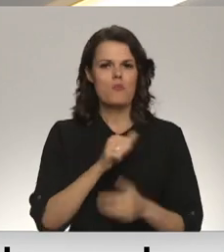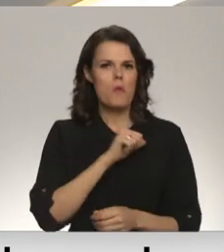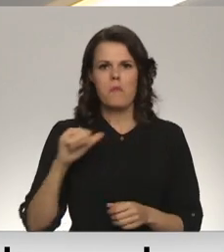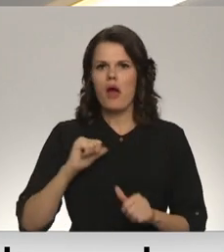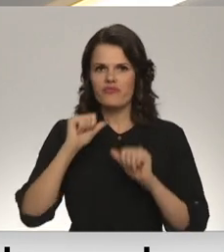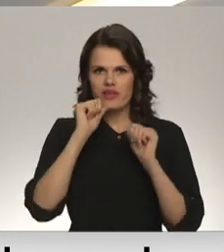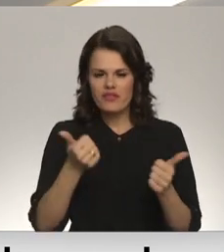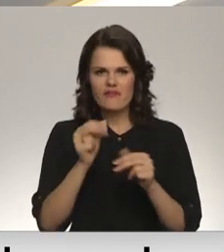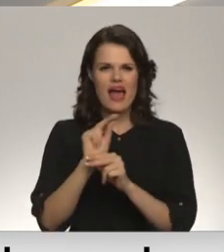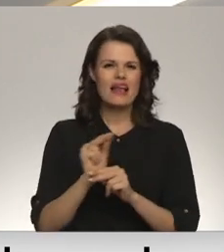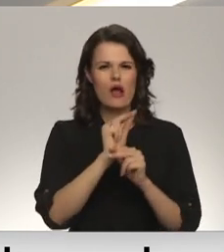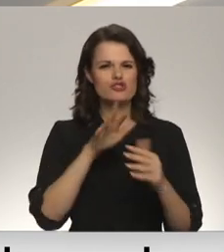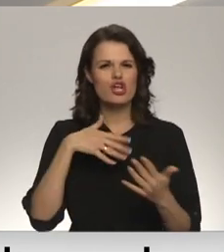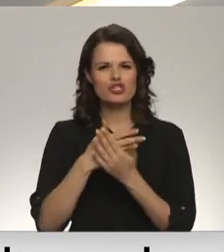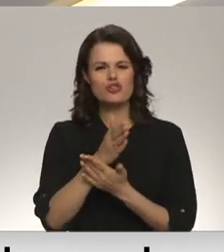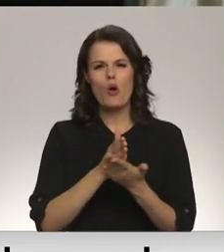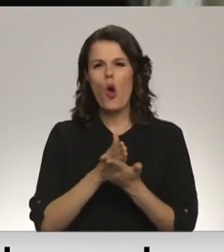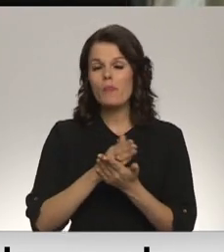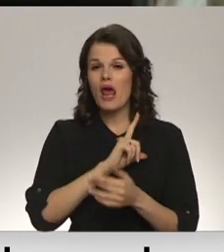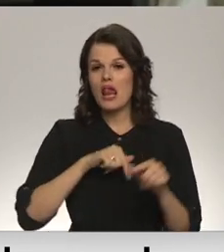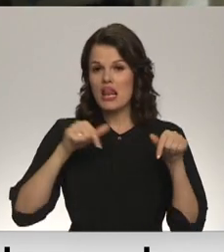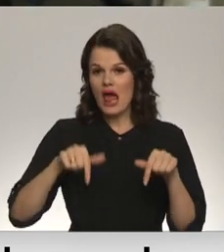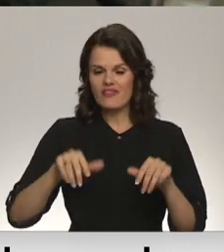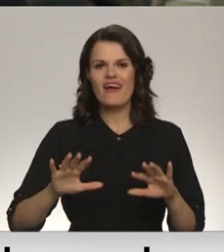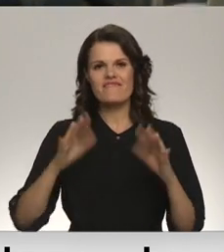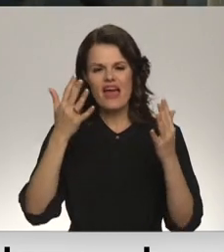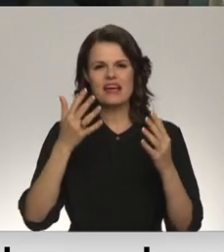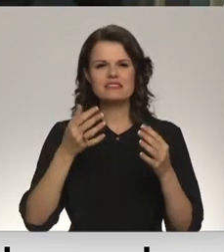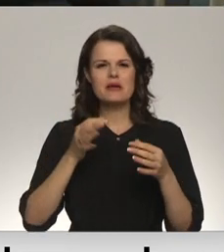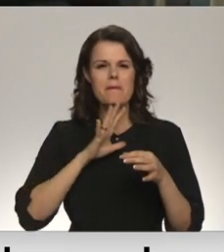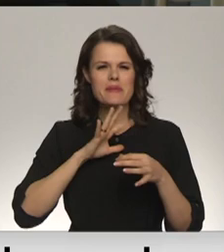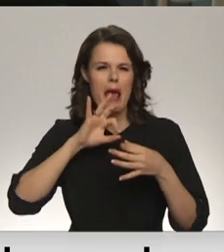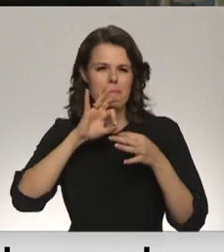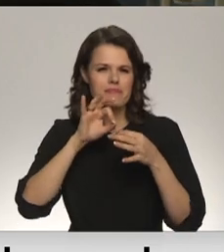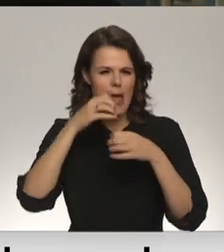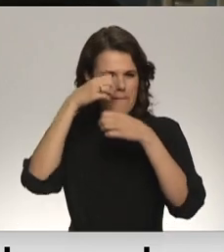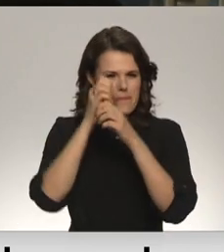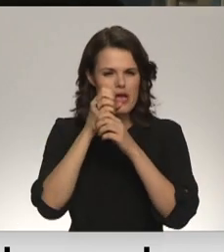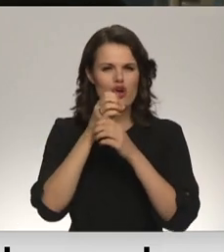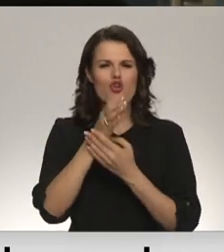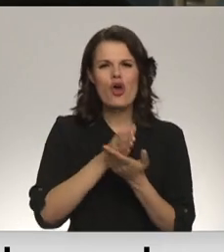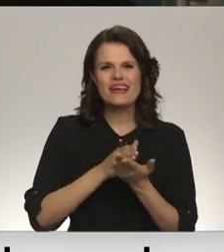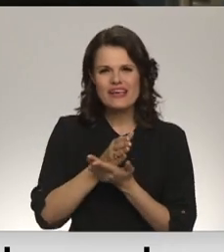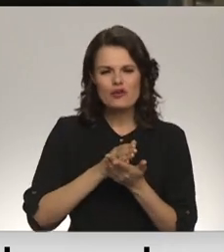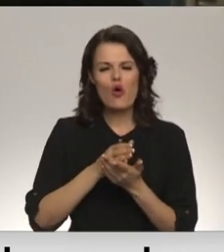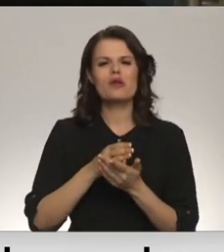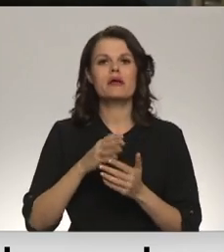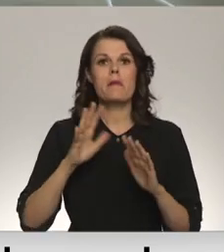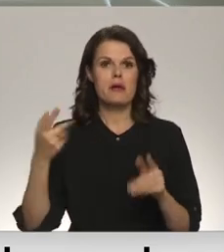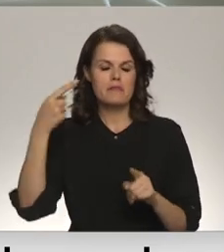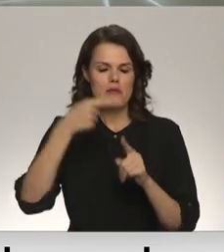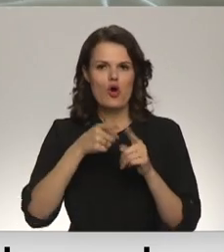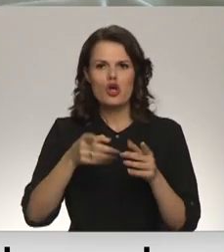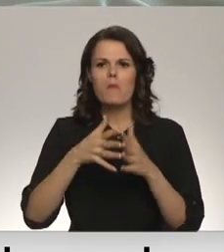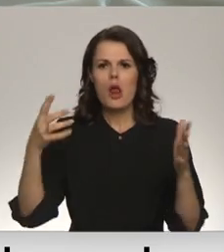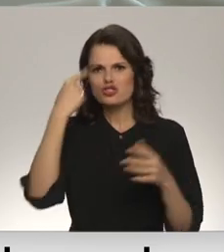Līdz šim rekonstruktīvās operācijas Latvijā veiksmīgi veica mikroķirurgi un trauma iemesls bija avārijas. Pirmo reizi tik plaša